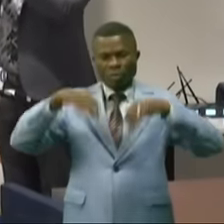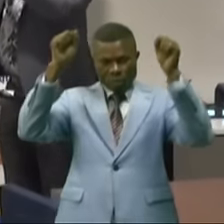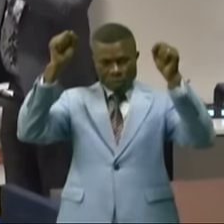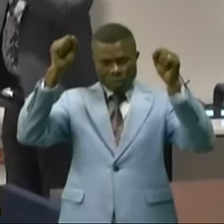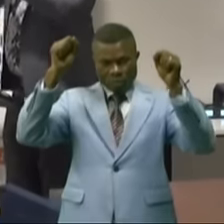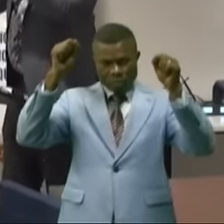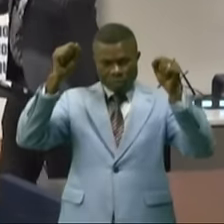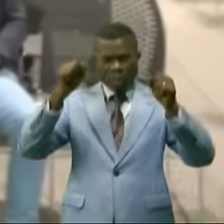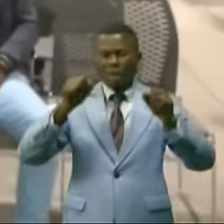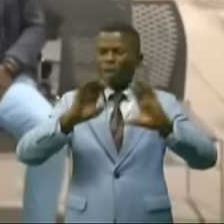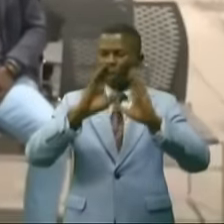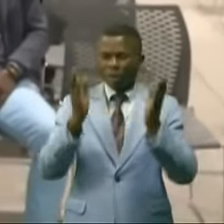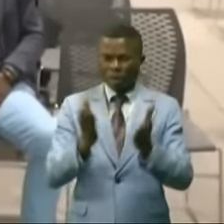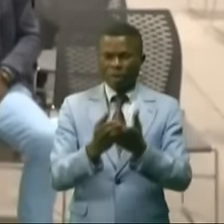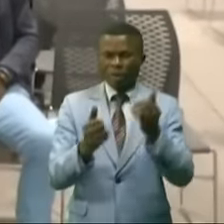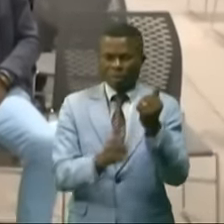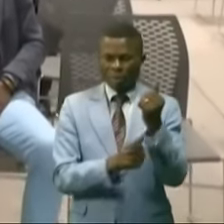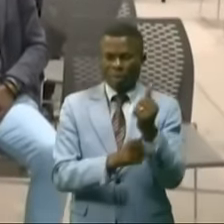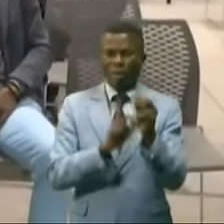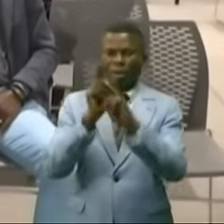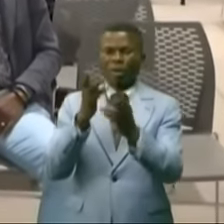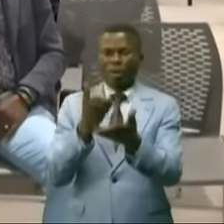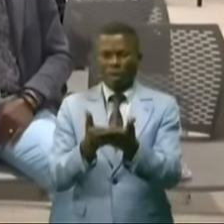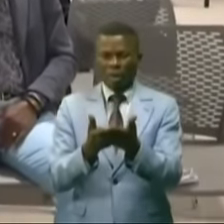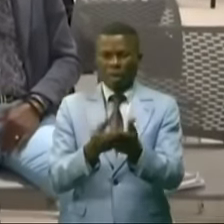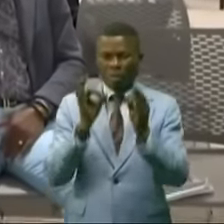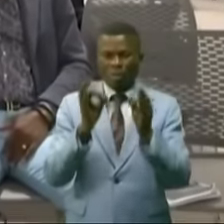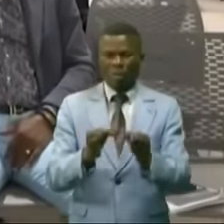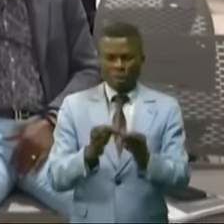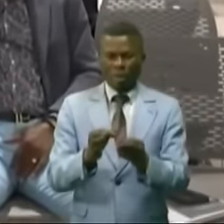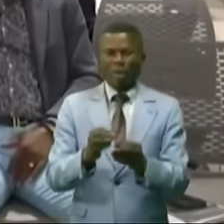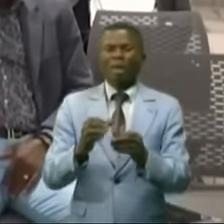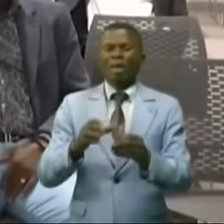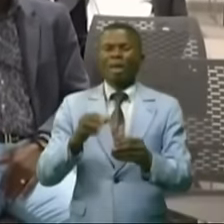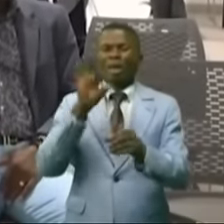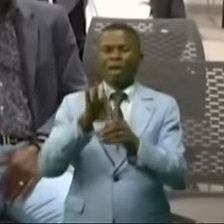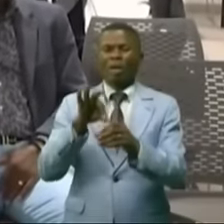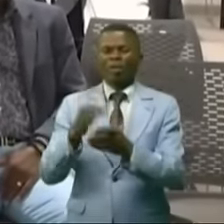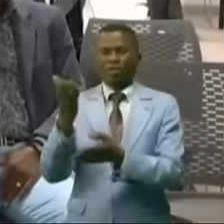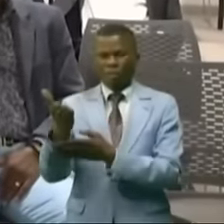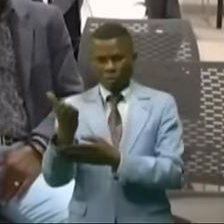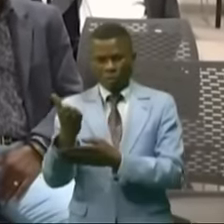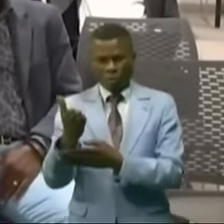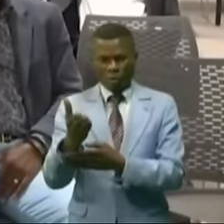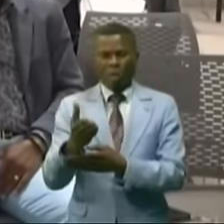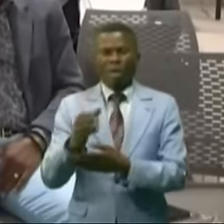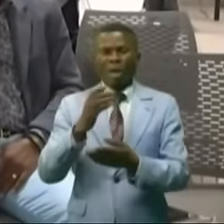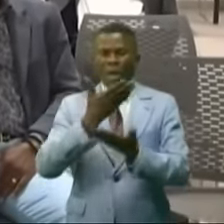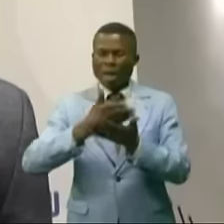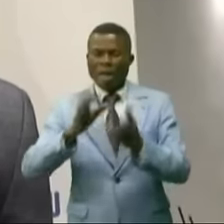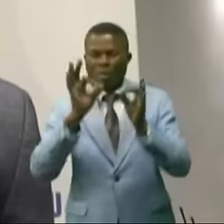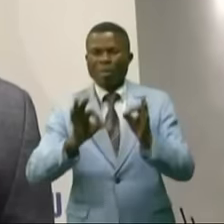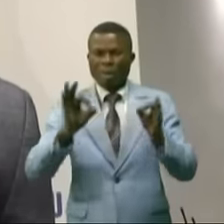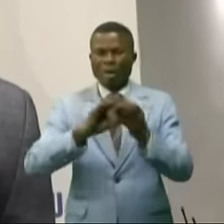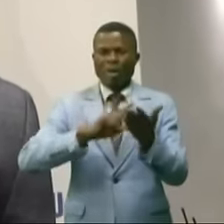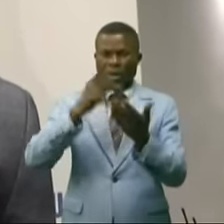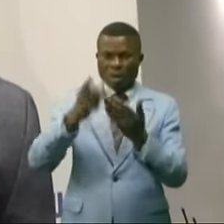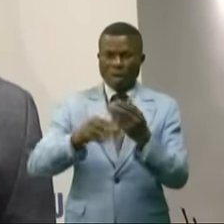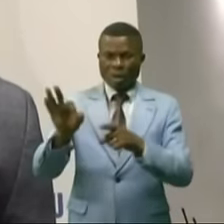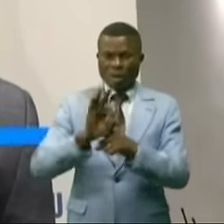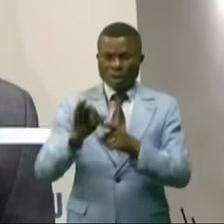à l'unanimité du dit rapport, moyennant quelques amendements. C'est un pas de franchi pour le projet. Cet